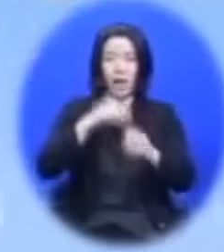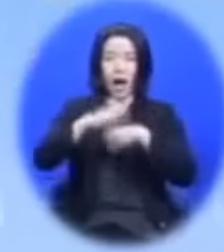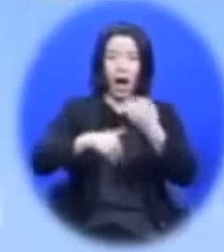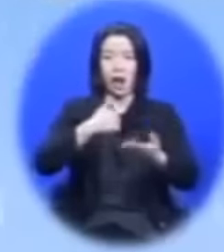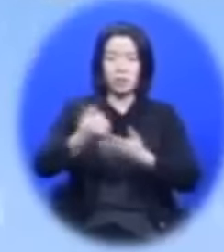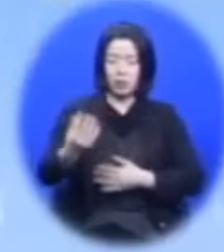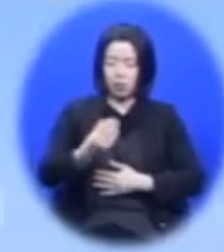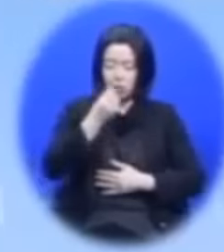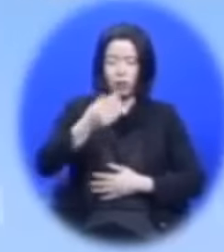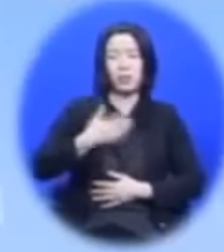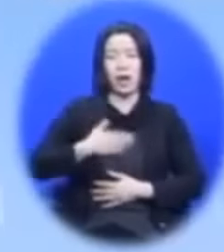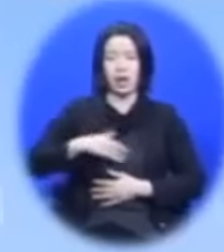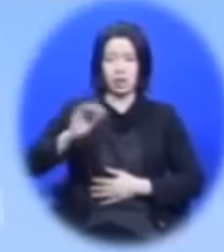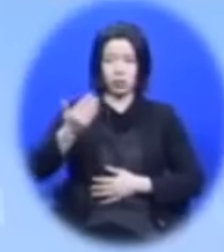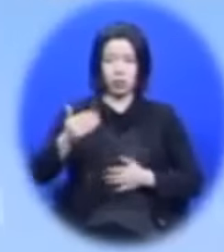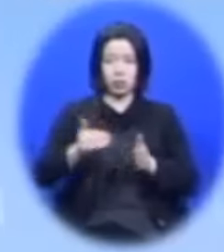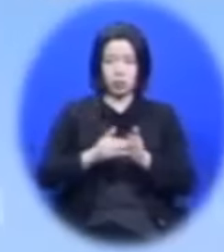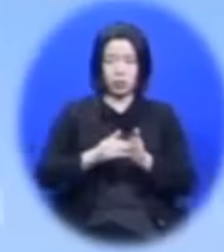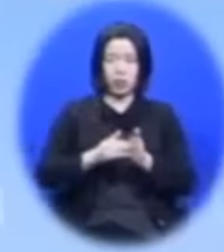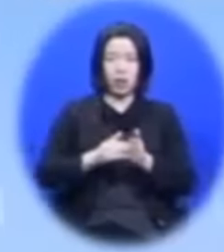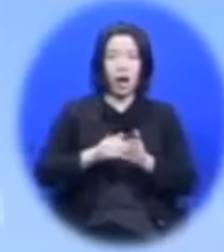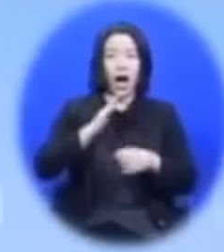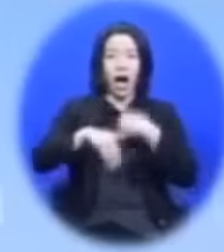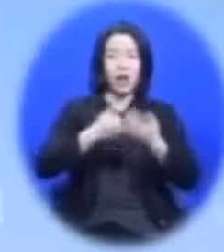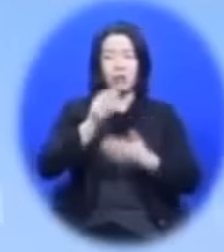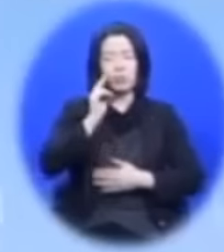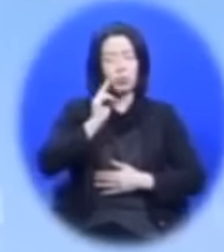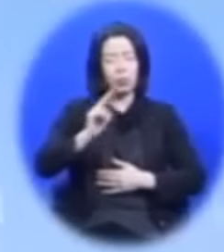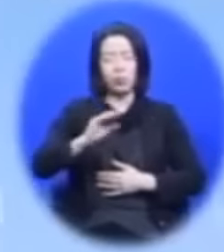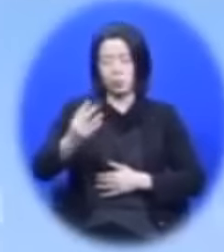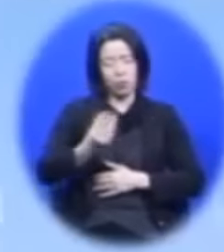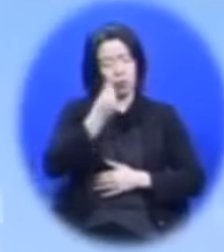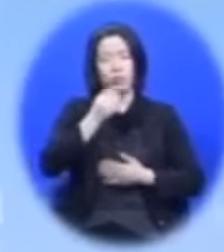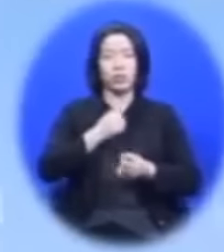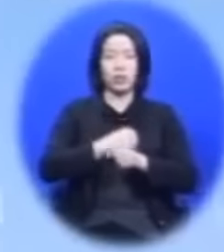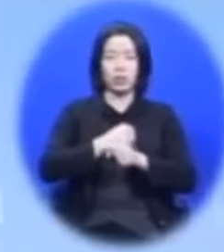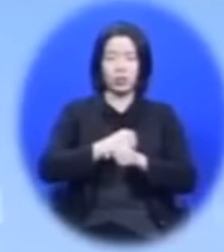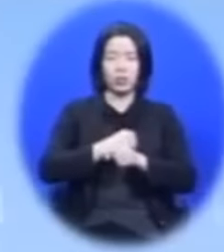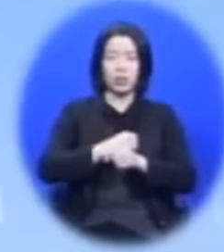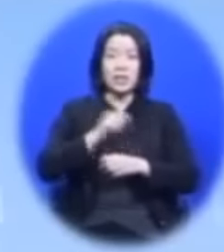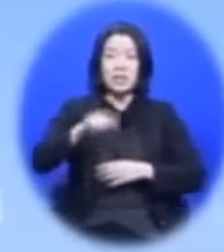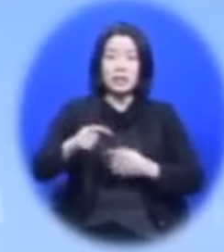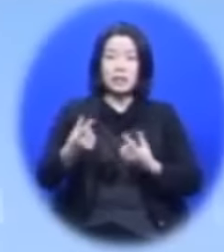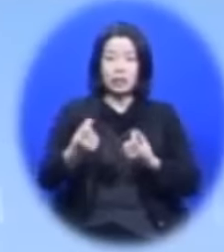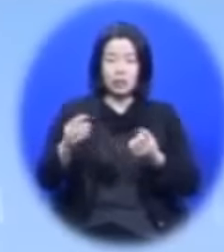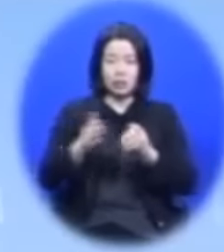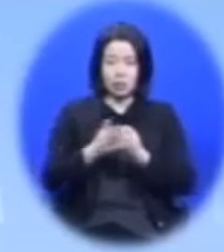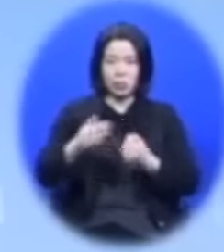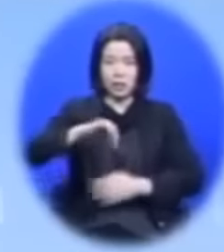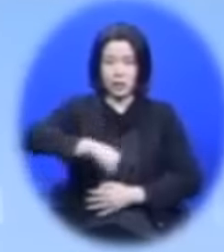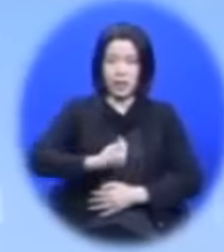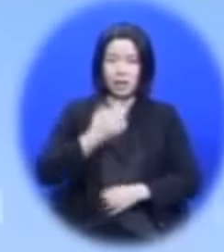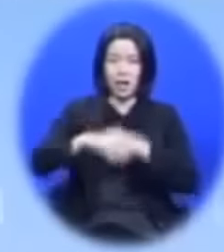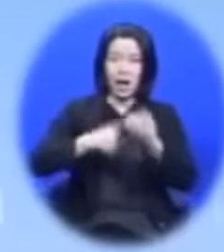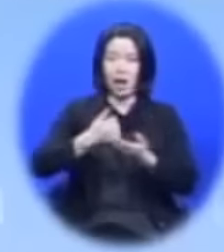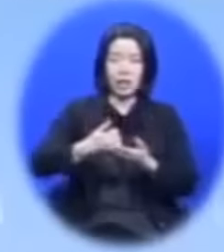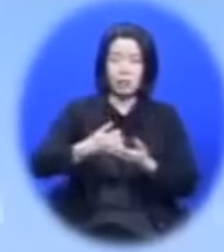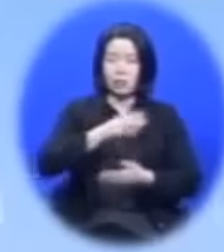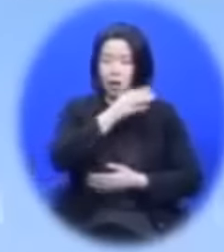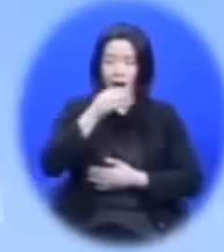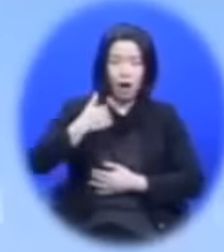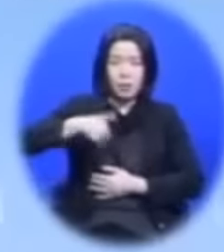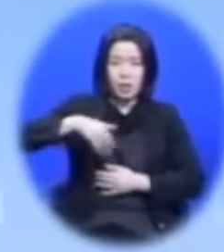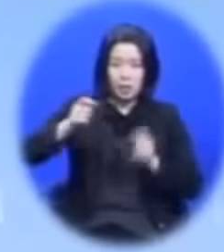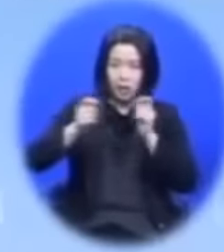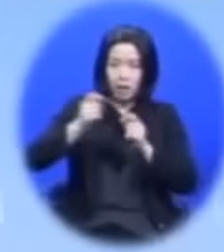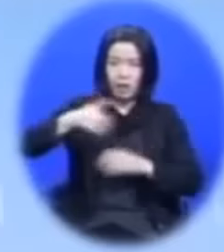알게 되었습니다. 하나님은 너무나 거룩하신 분. 그렇기 때문에 자기는 하나님께 감히 가까이 갈 수가